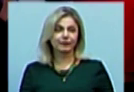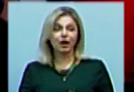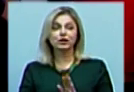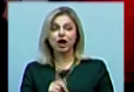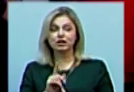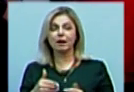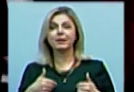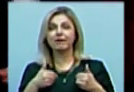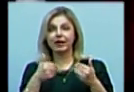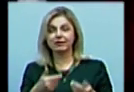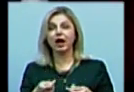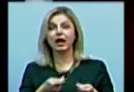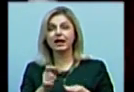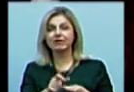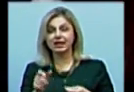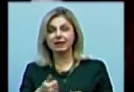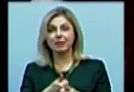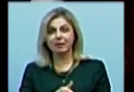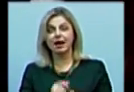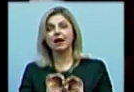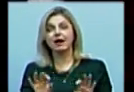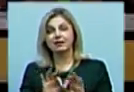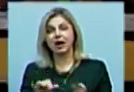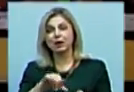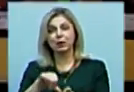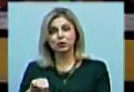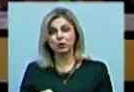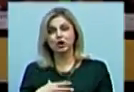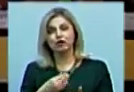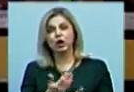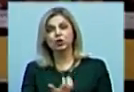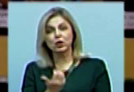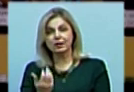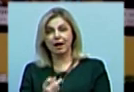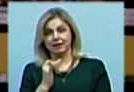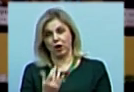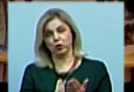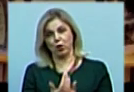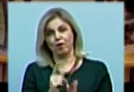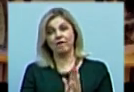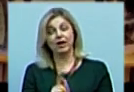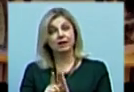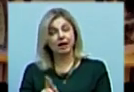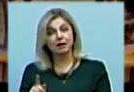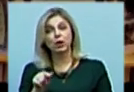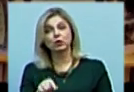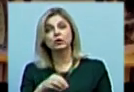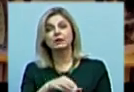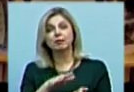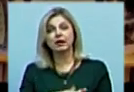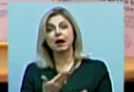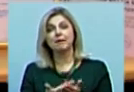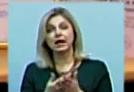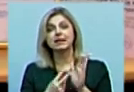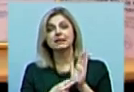Розпочали з привітань. Керівництво бібліотеки поділилося з присутніми своїми досягненнями та нововведеннями. В закладі зареєстровано близько